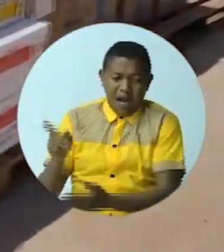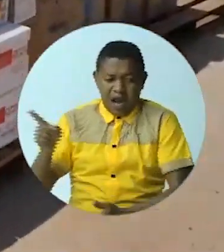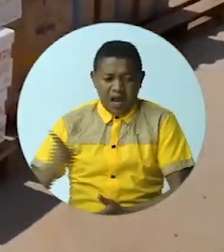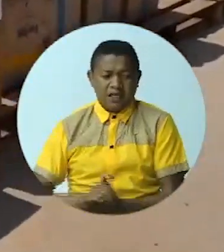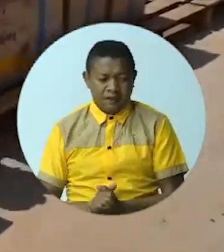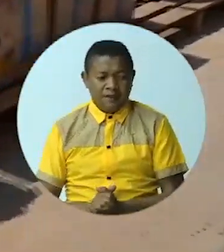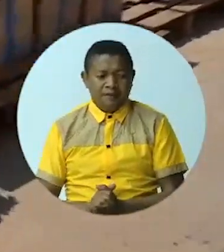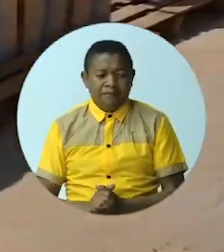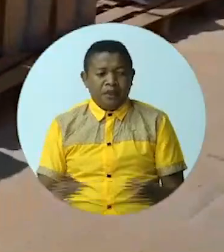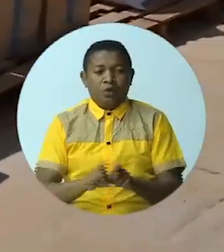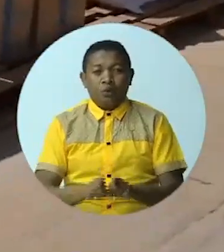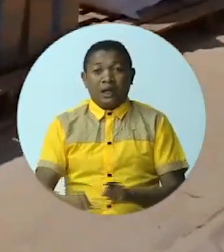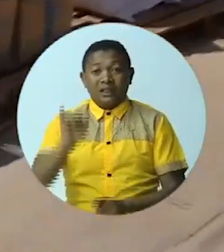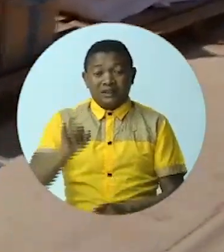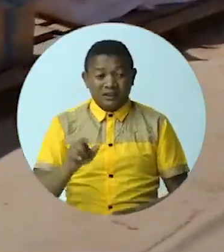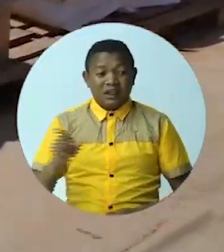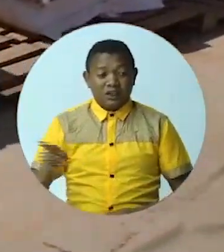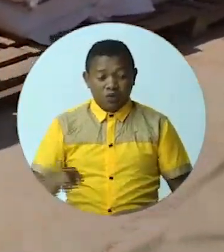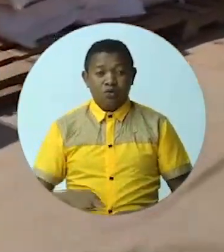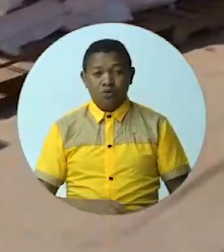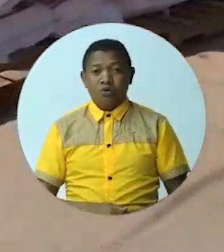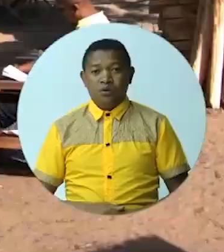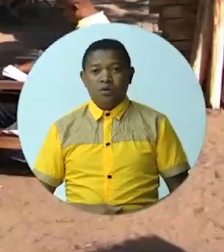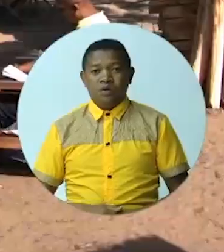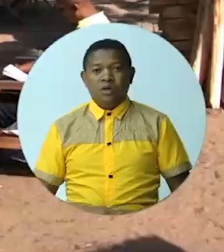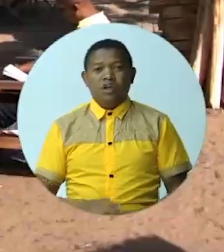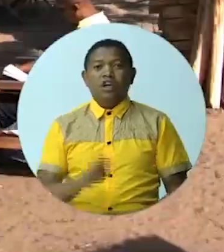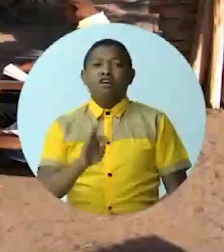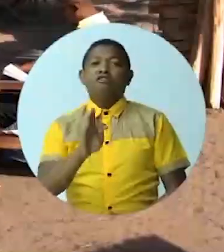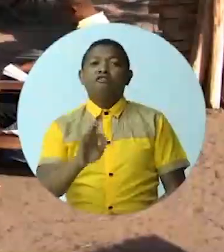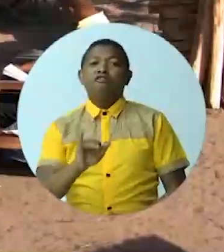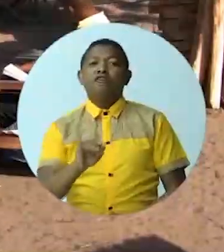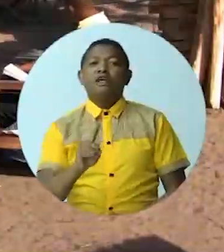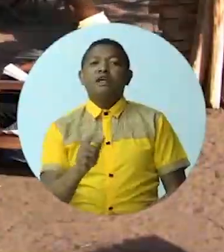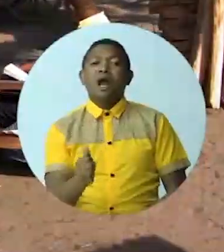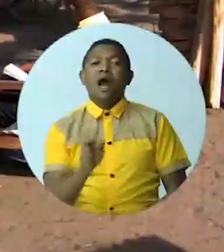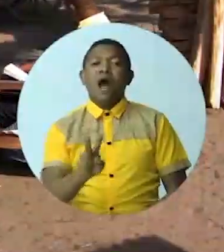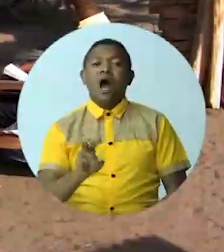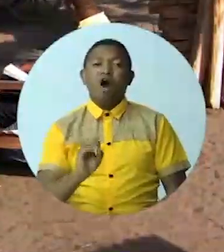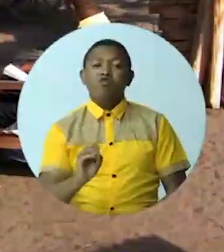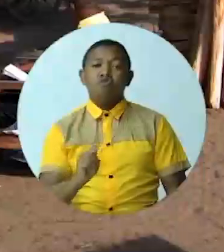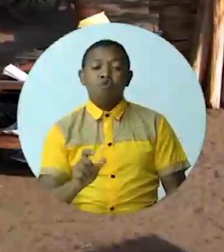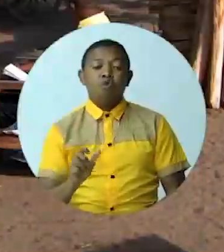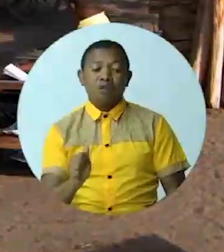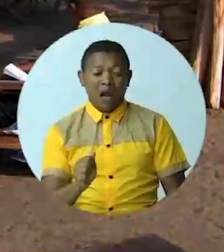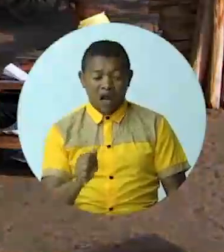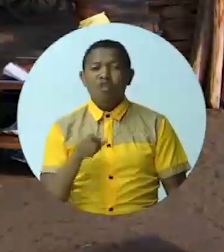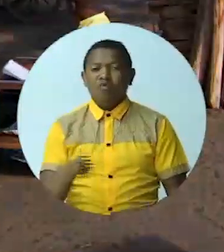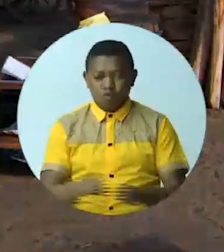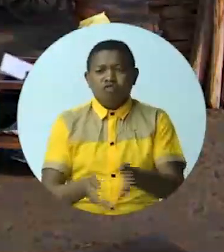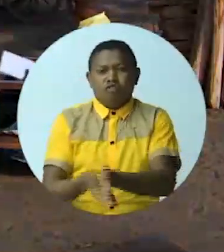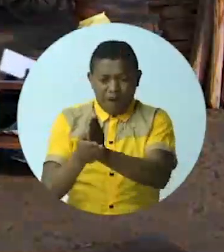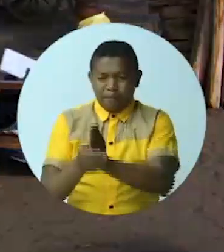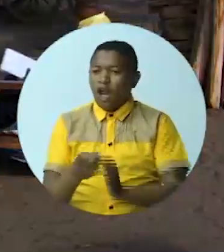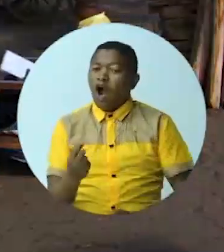hoe fiavota, fanampiana ara-bola izy io. Fa zao nefa ny zavatra misy tany amin'ny kommune zay